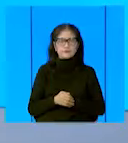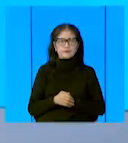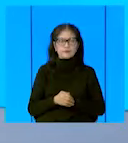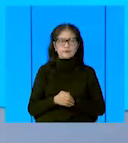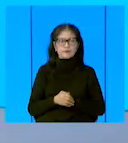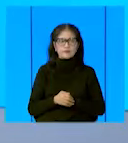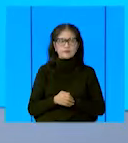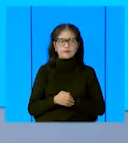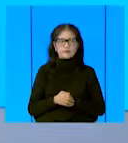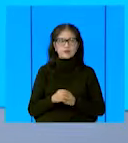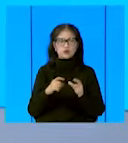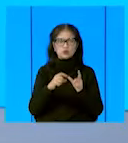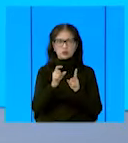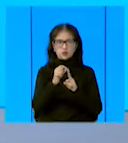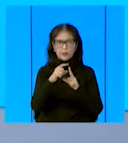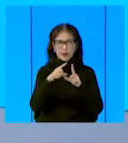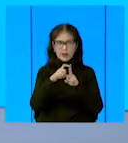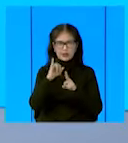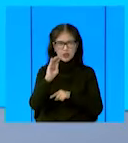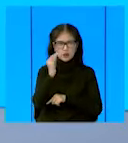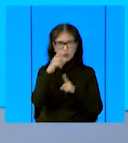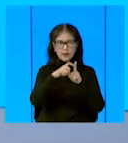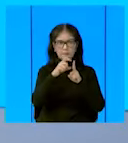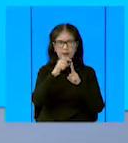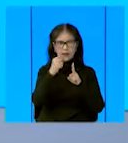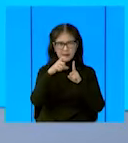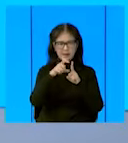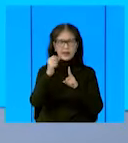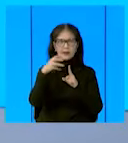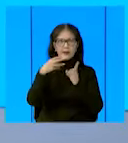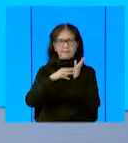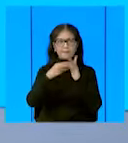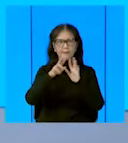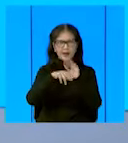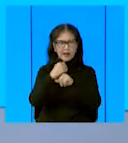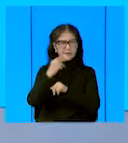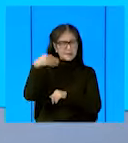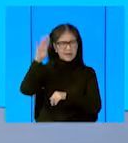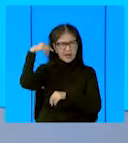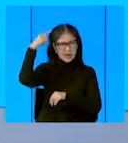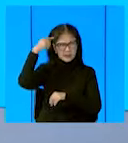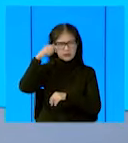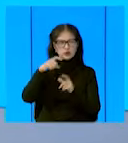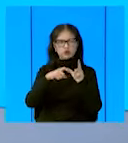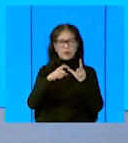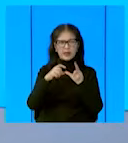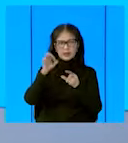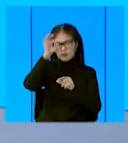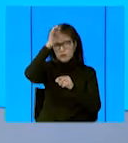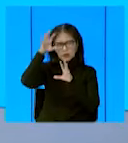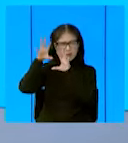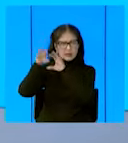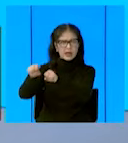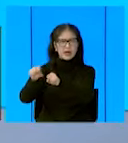Ya, dan pemirsa, informasi berikutnya, Supadi, Ketua DPRD Kabupaten Rembang, Jawa Tengah, hilang saat berhaji di Tanah Suci. Supadi ditangkap